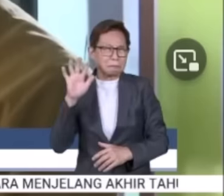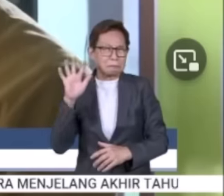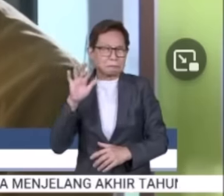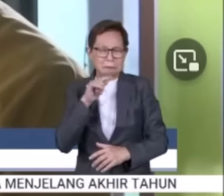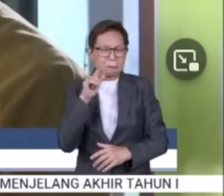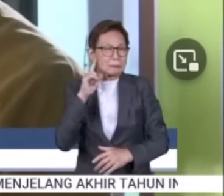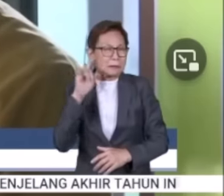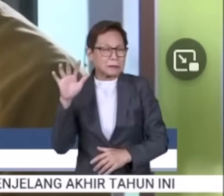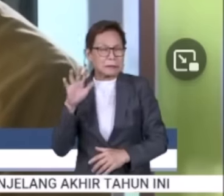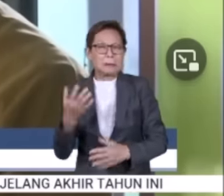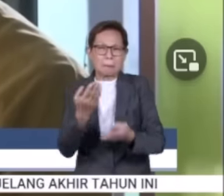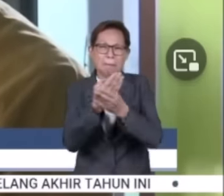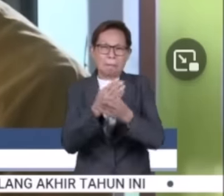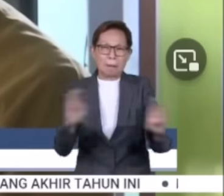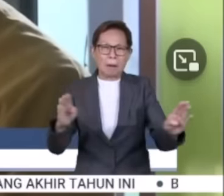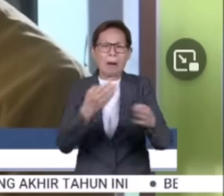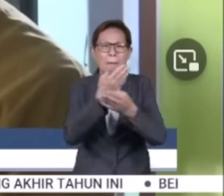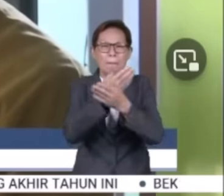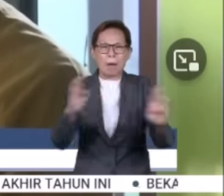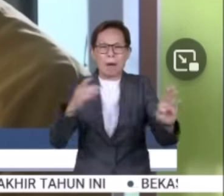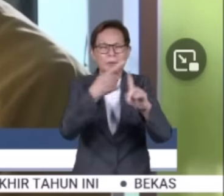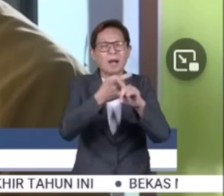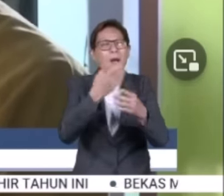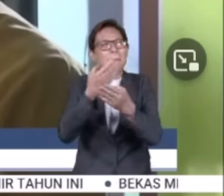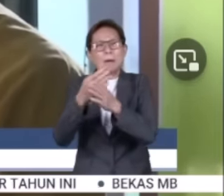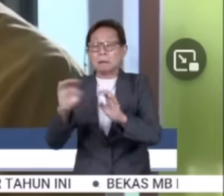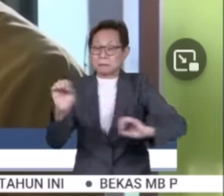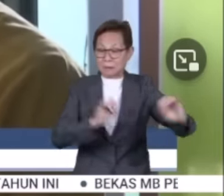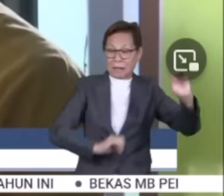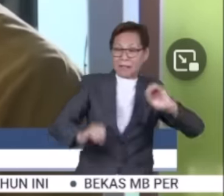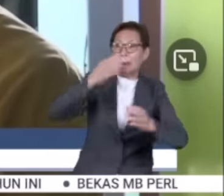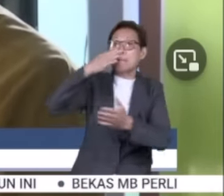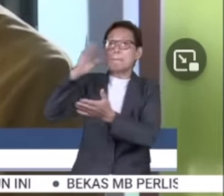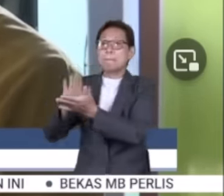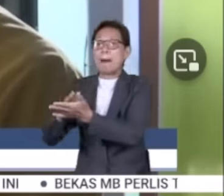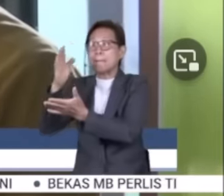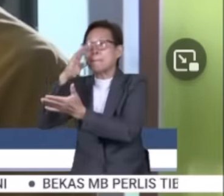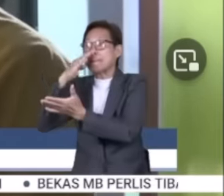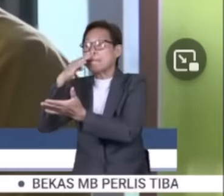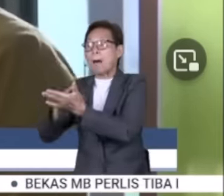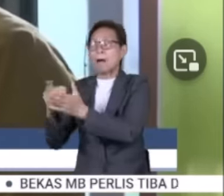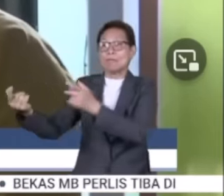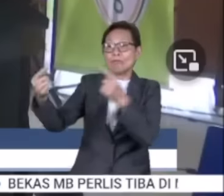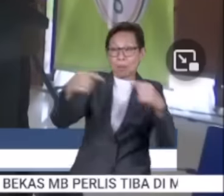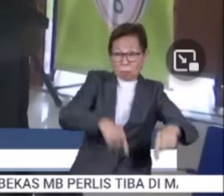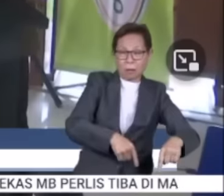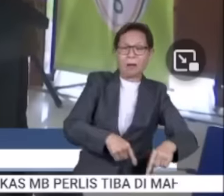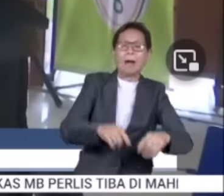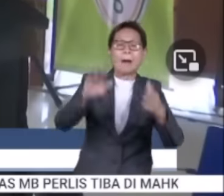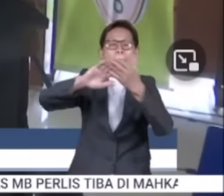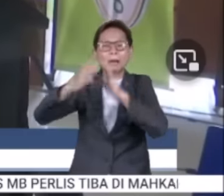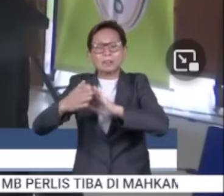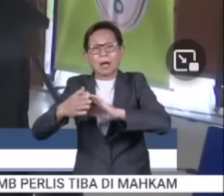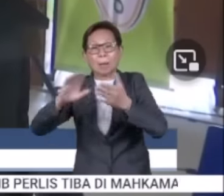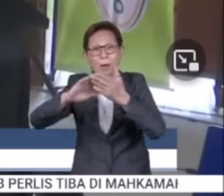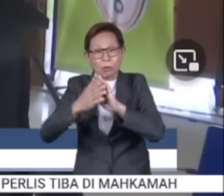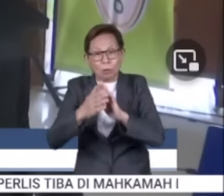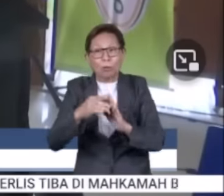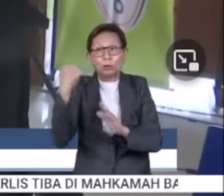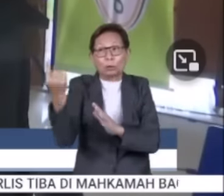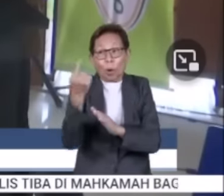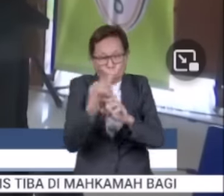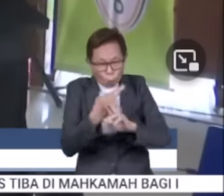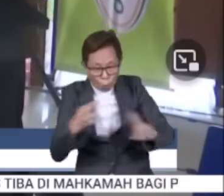kita agar bebas daripada nasihat-nasihat yang tidak sihat. Subuhkan itu bila menyeru agar masyarakat proaktif dan sentiasa melaporkan